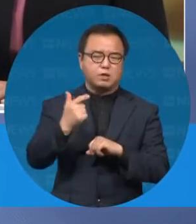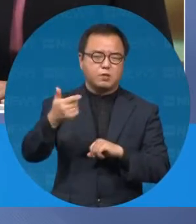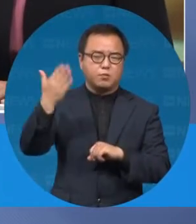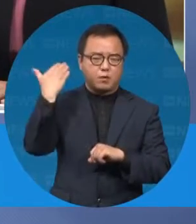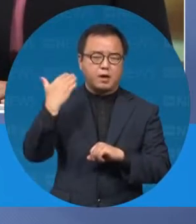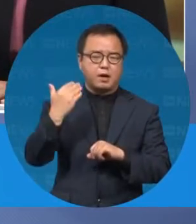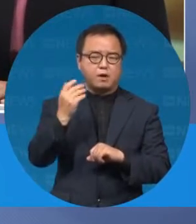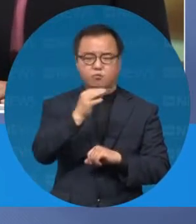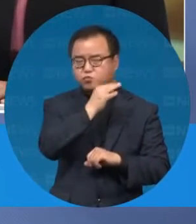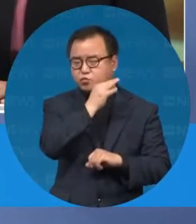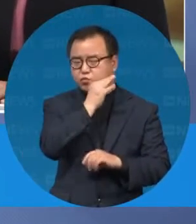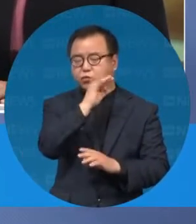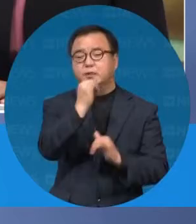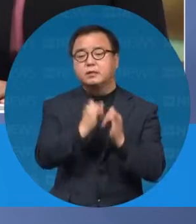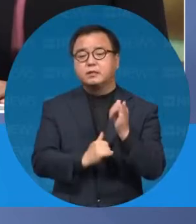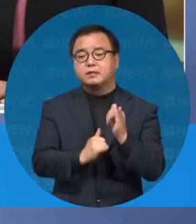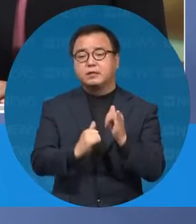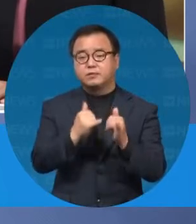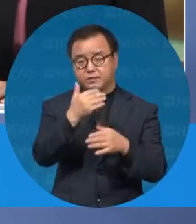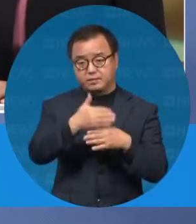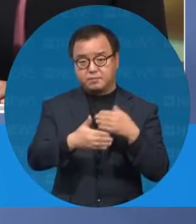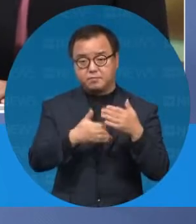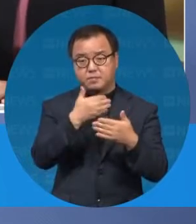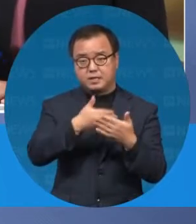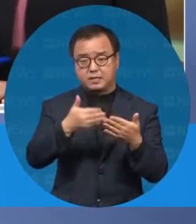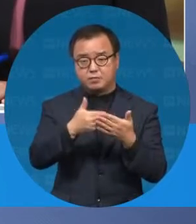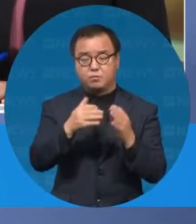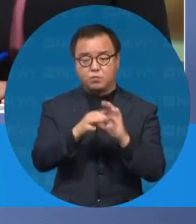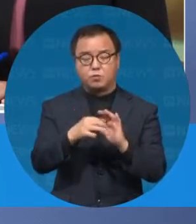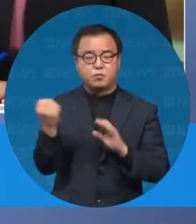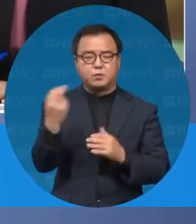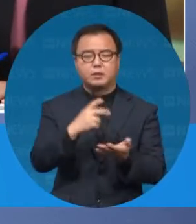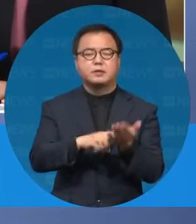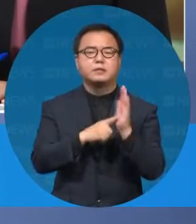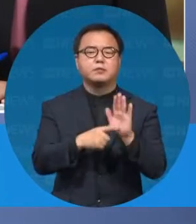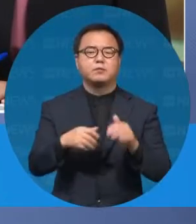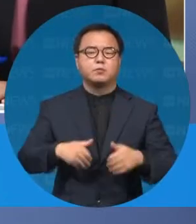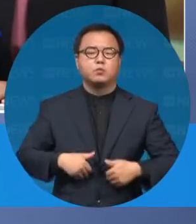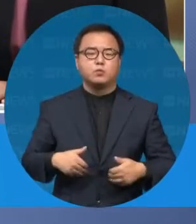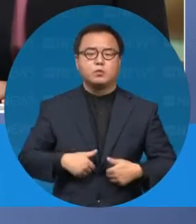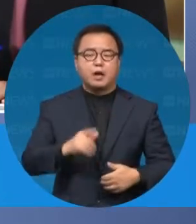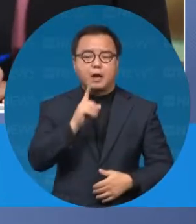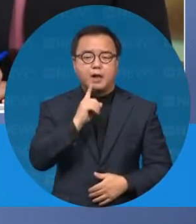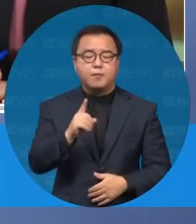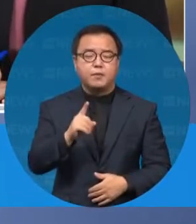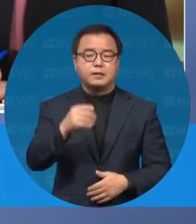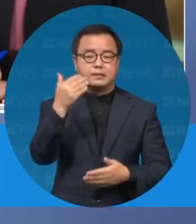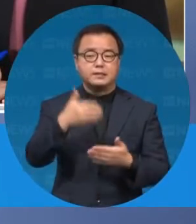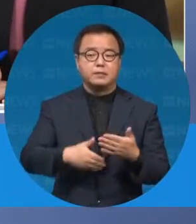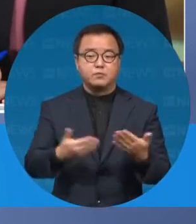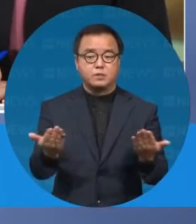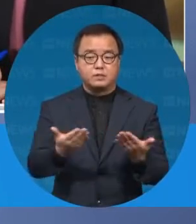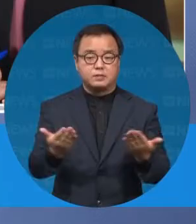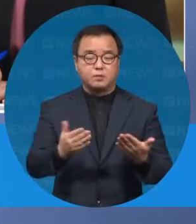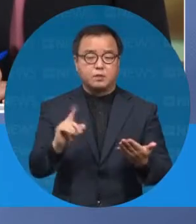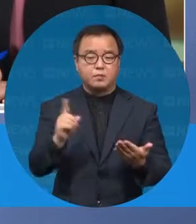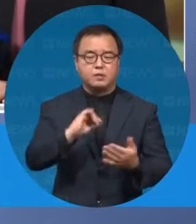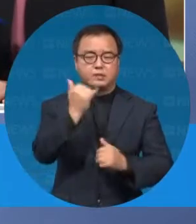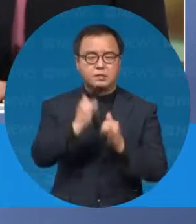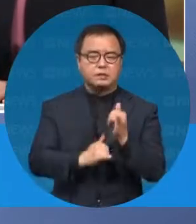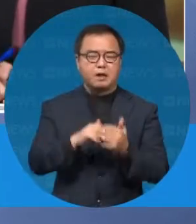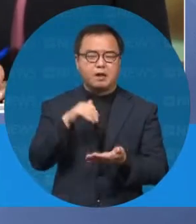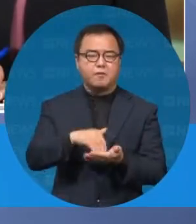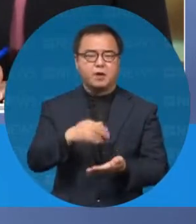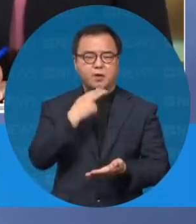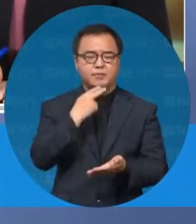낫을 벽화를 통해 재조명 하자는 의견도 다하고 있습니다 또 이 벽화를 남겨 두는 일은 역사를 반성 없이